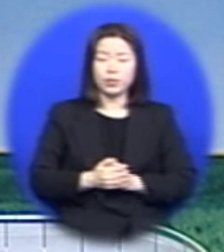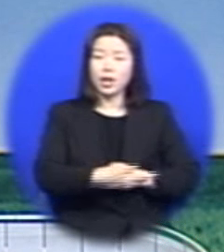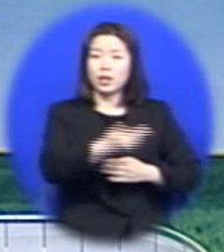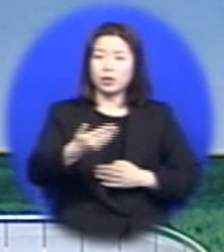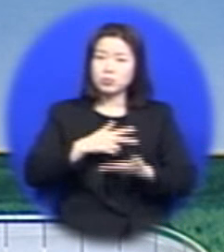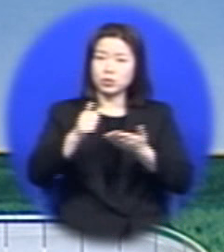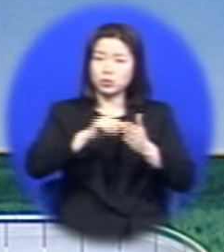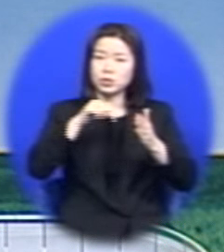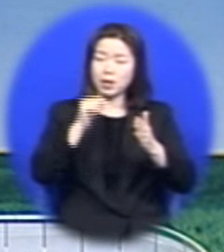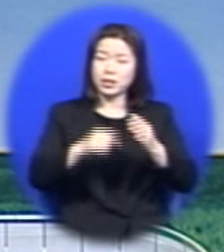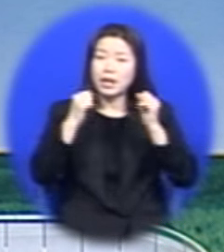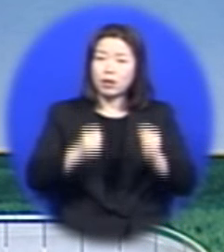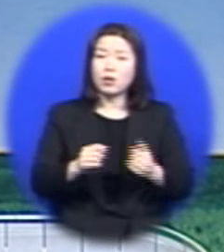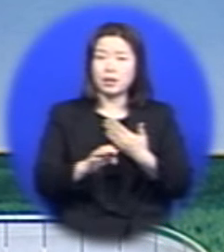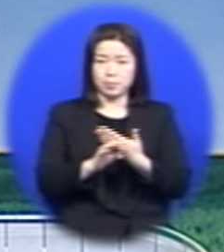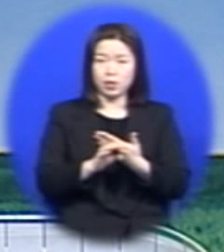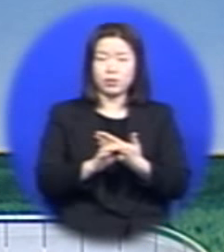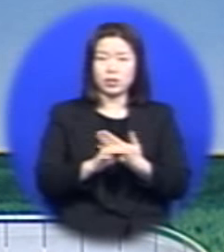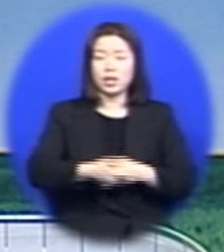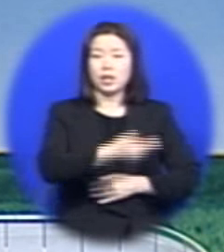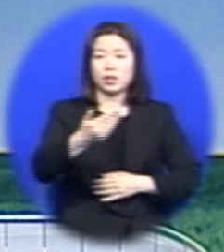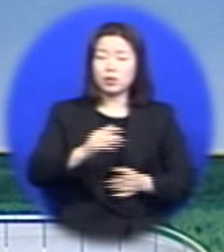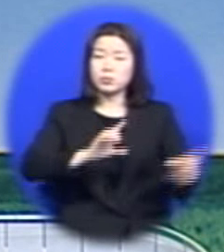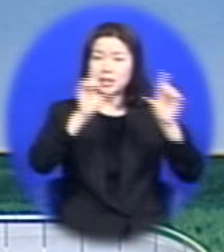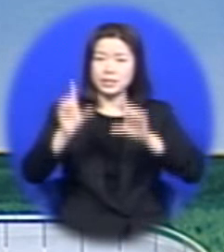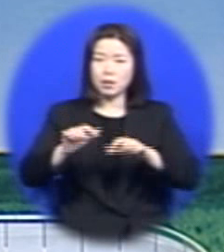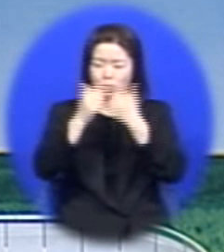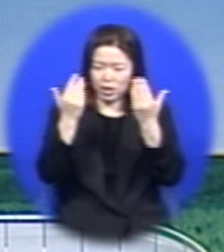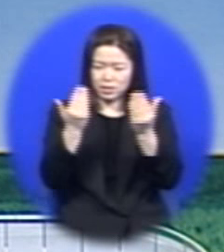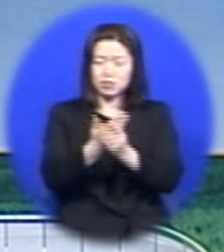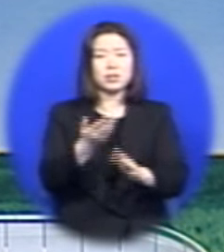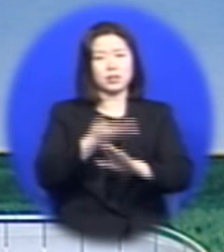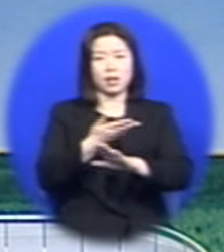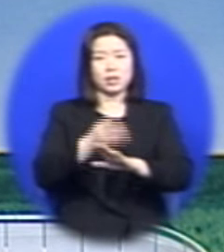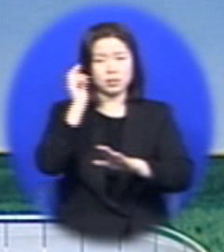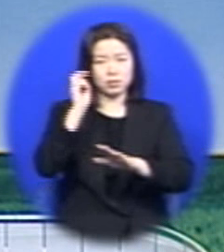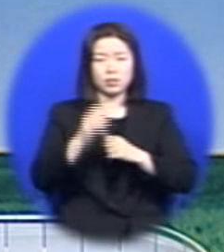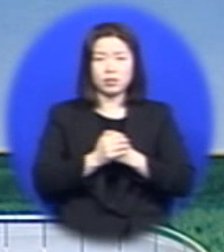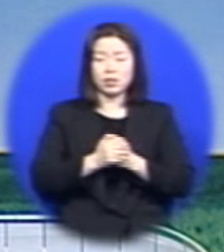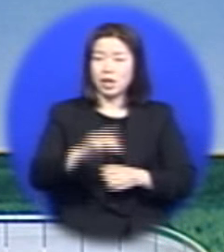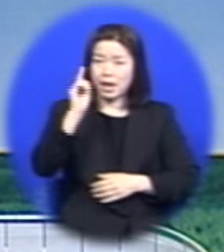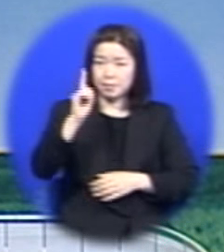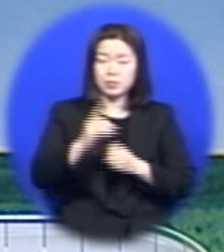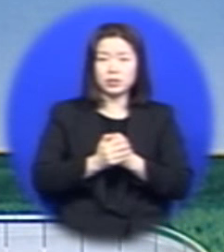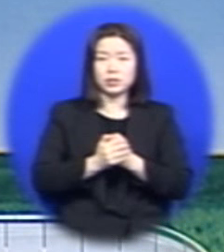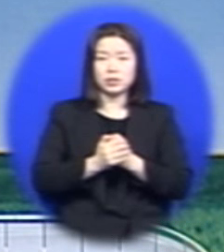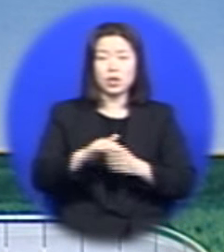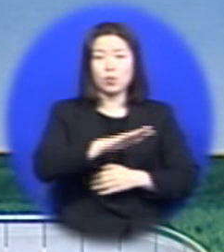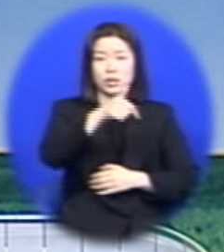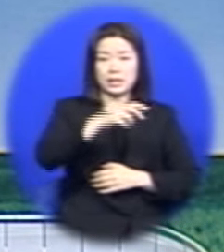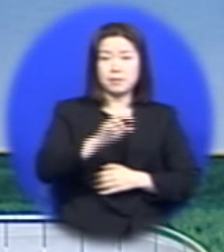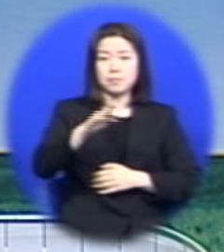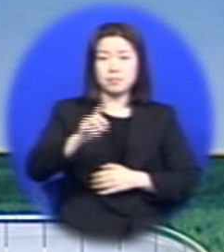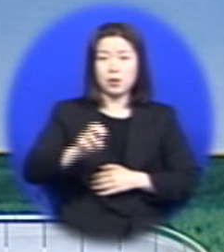여러분이 주님 안에 거하면 여러분의 삶은 완전히 달라져요. 한 번은 우리 김범석